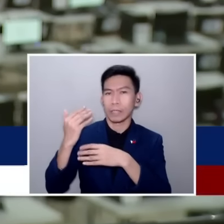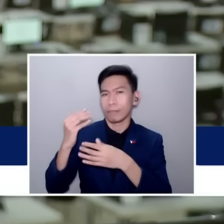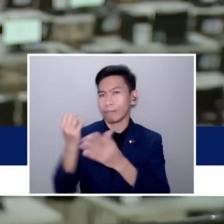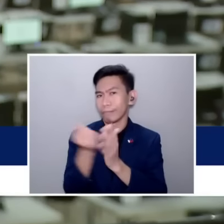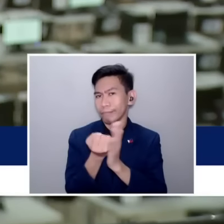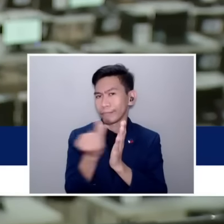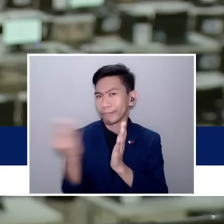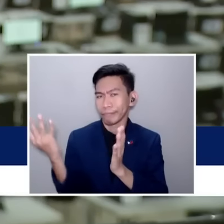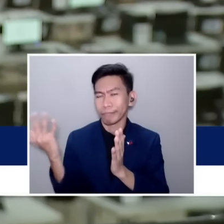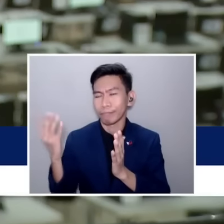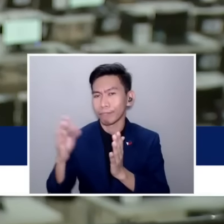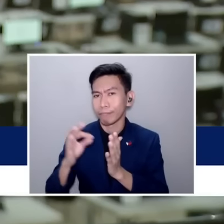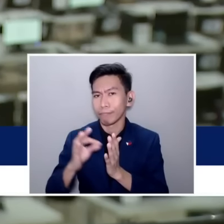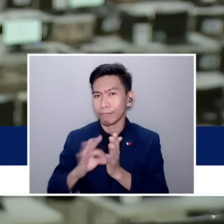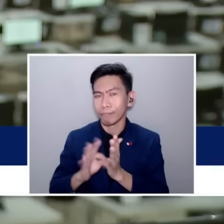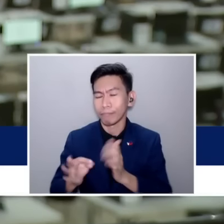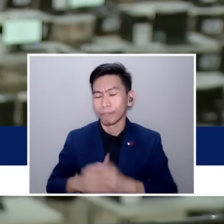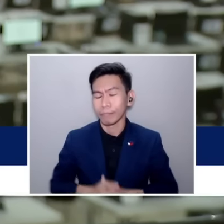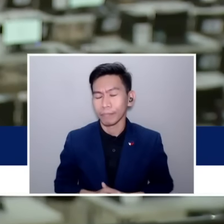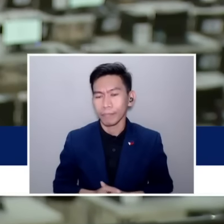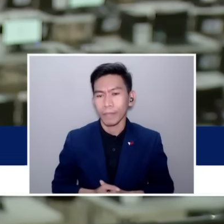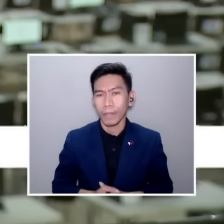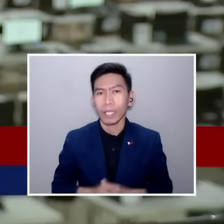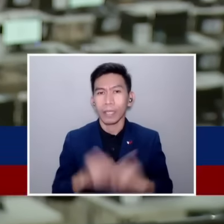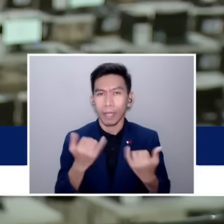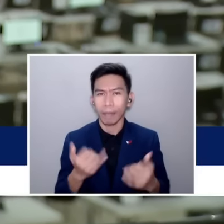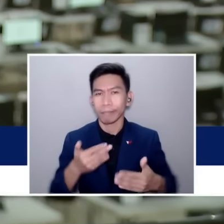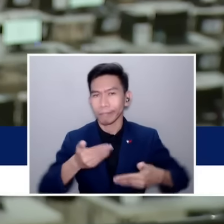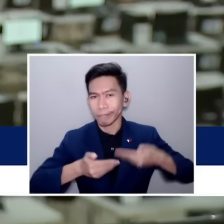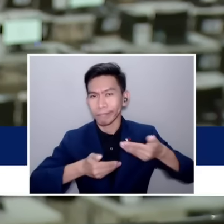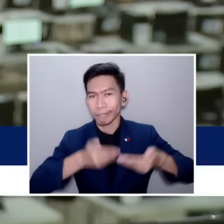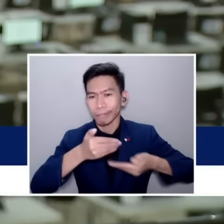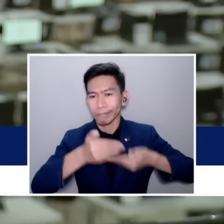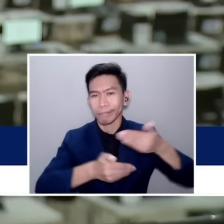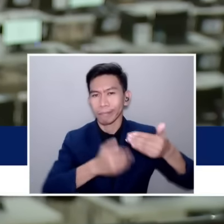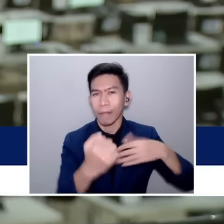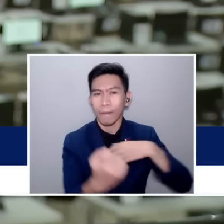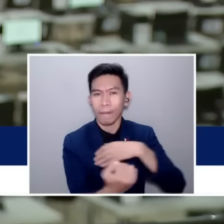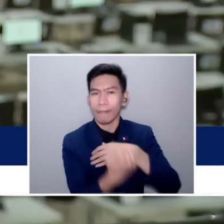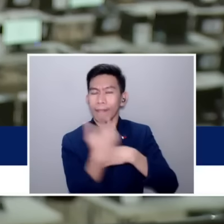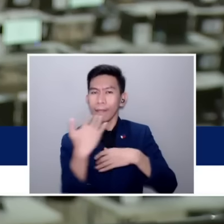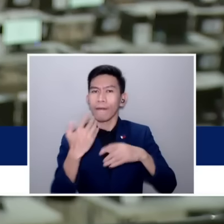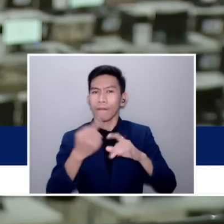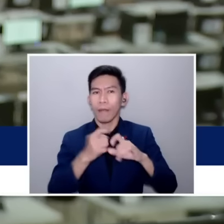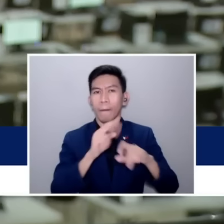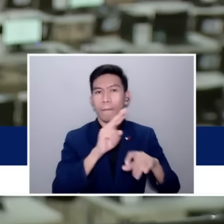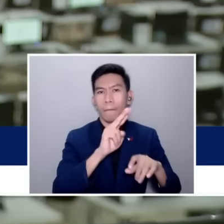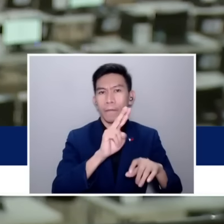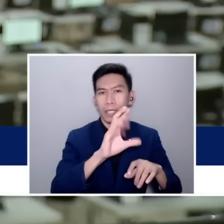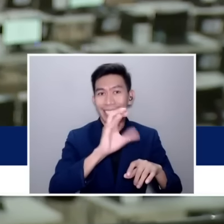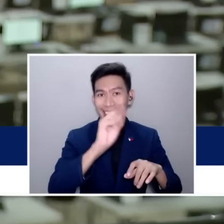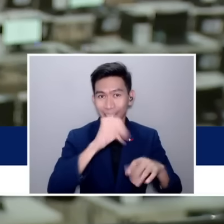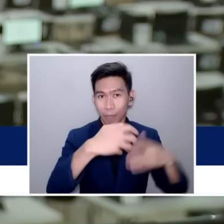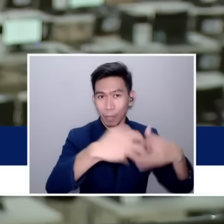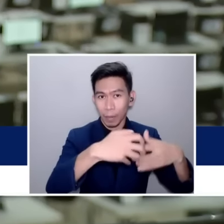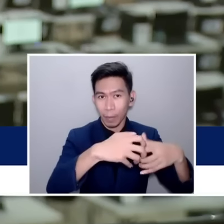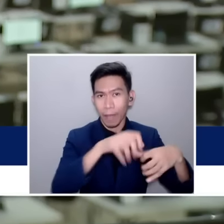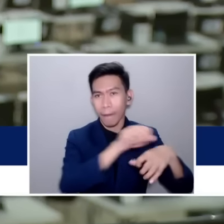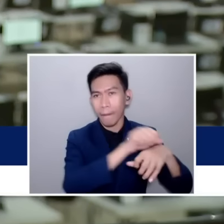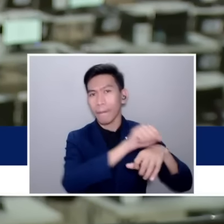Henry, unti-unti nang nagtatransmit ng data mula sa VCM machines papunta sa transparency server ng